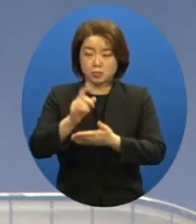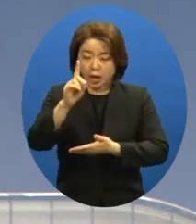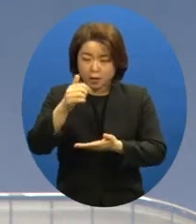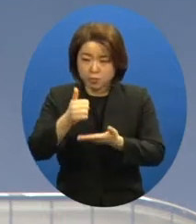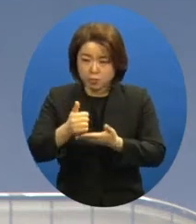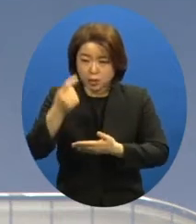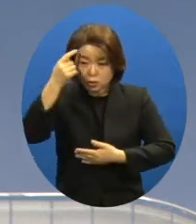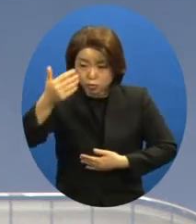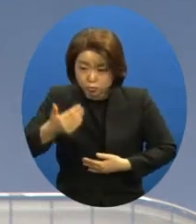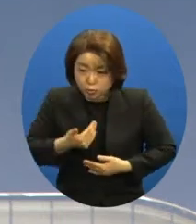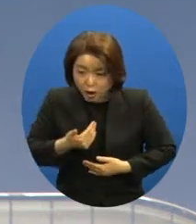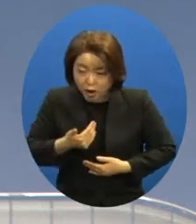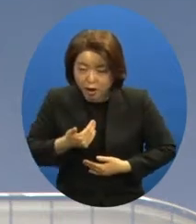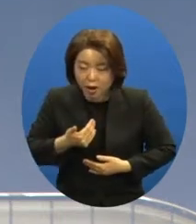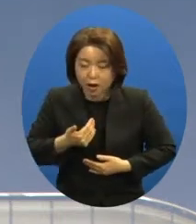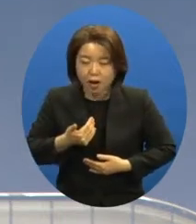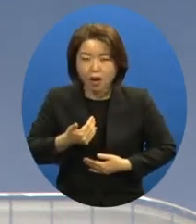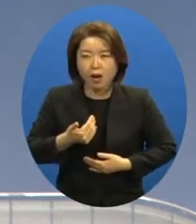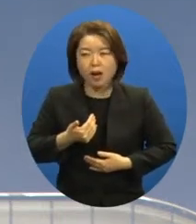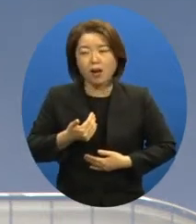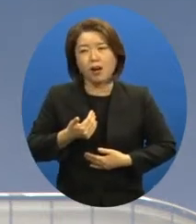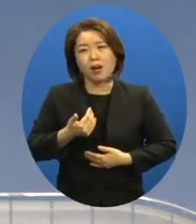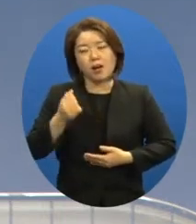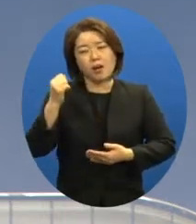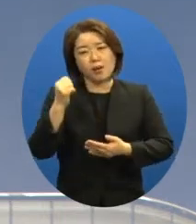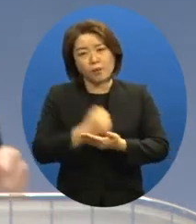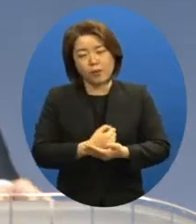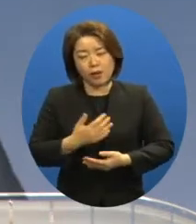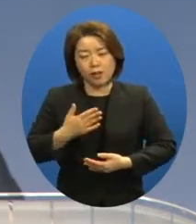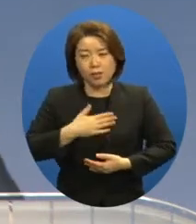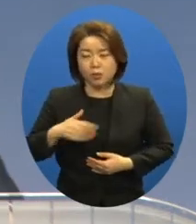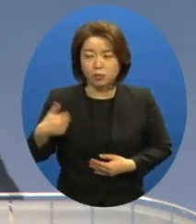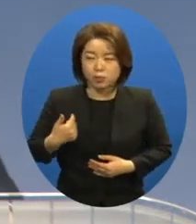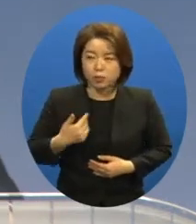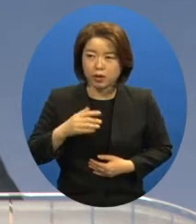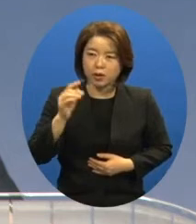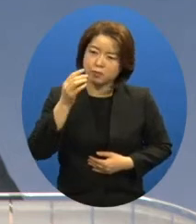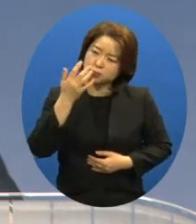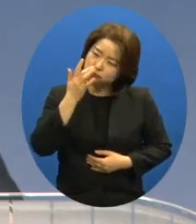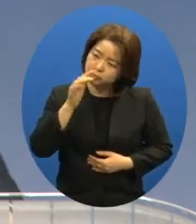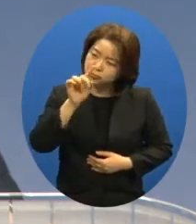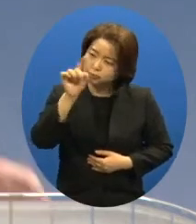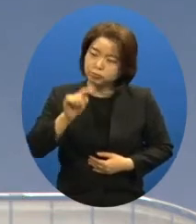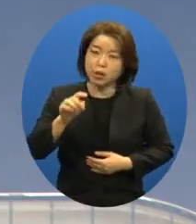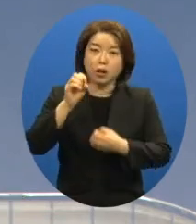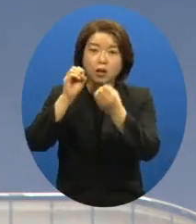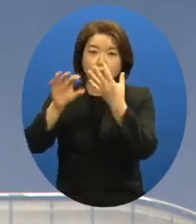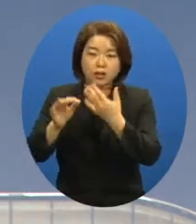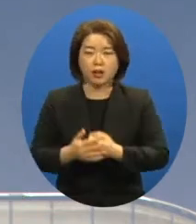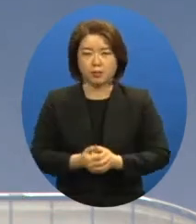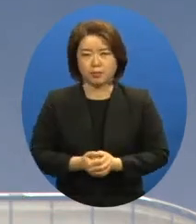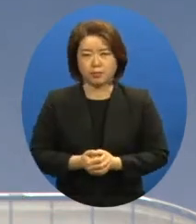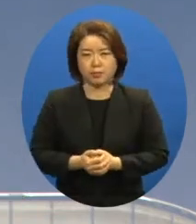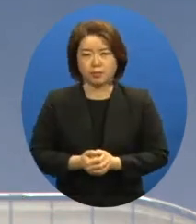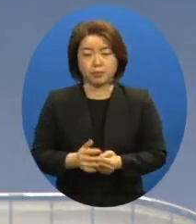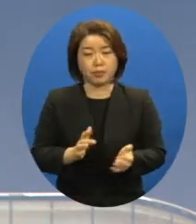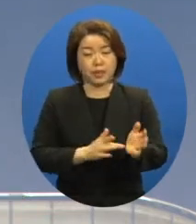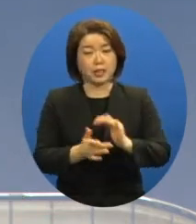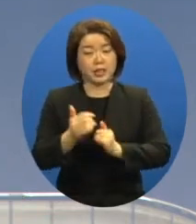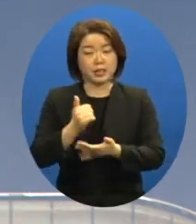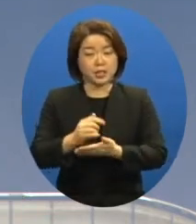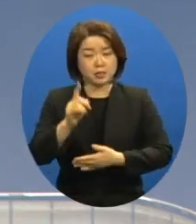질문을 받았을 때 자기도 모르게 글쎄요라고 대답을 하더라는 거예요. 여러분, 예수님 한 분이면